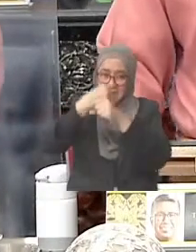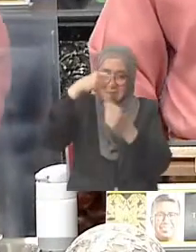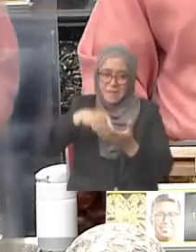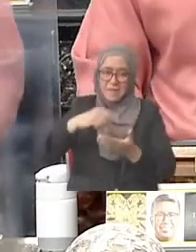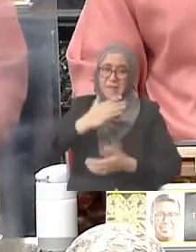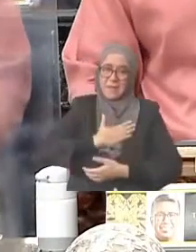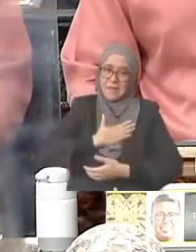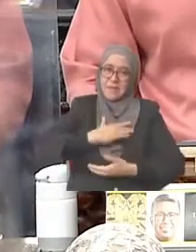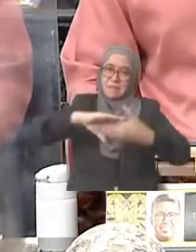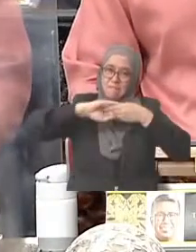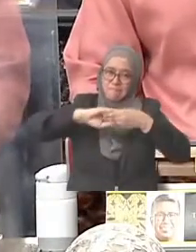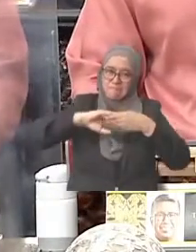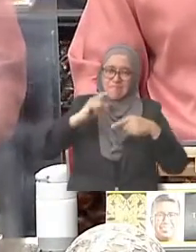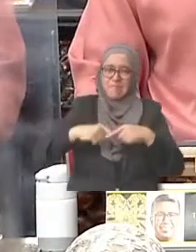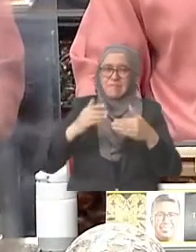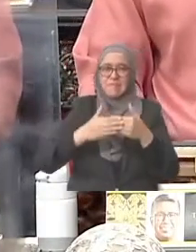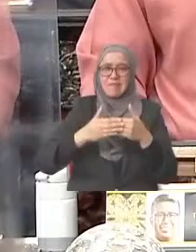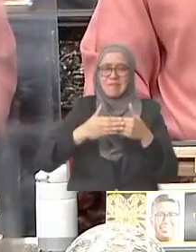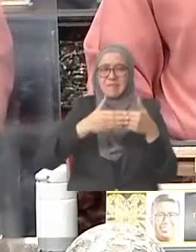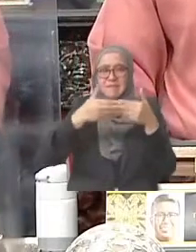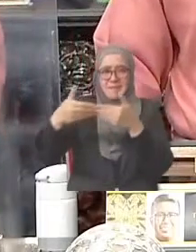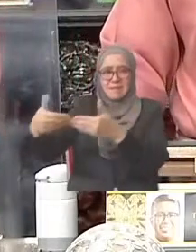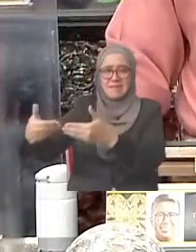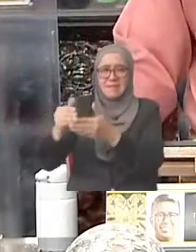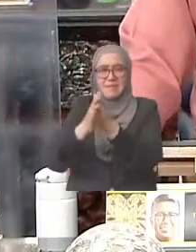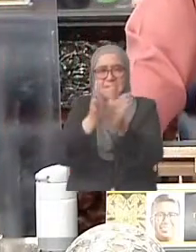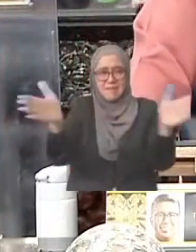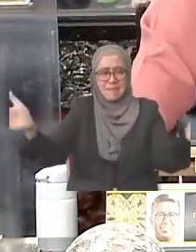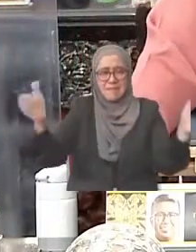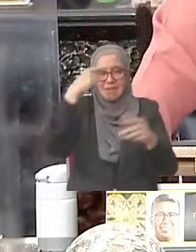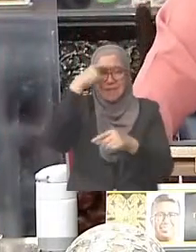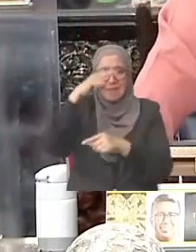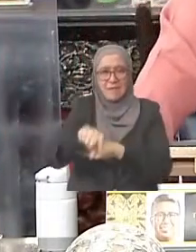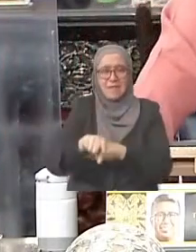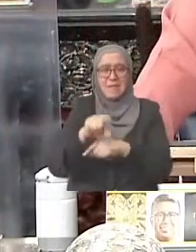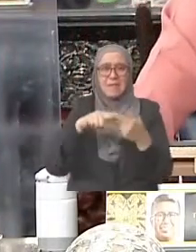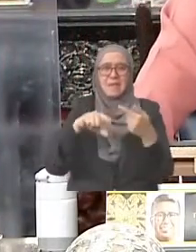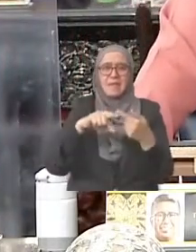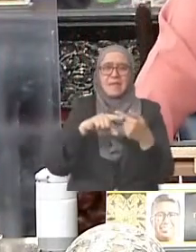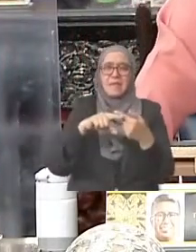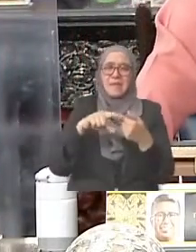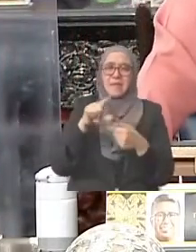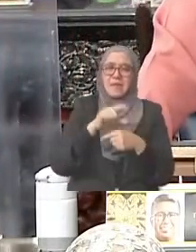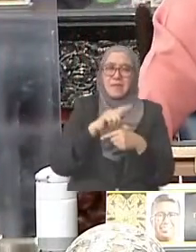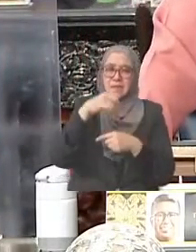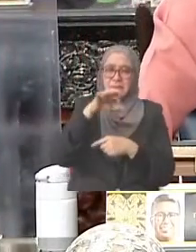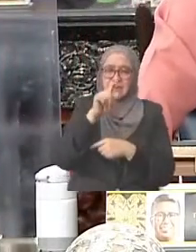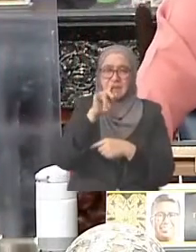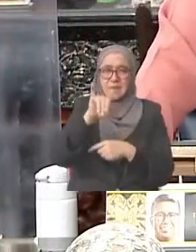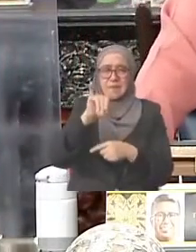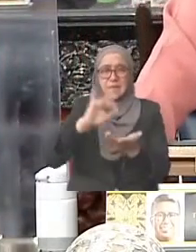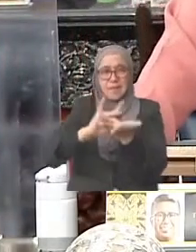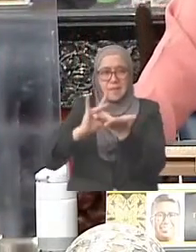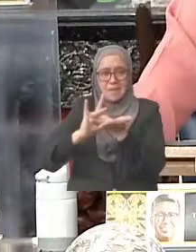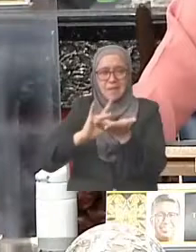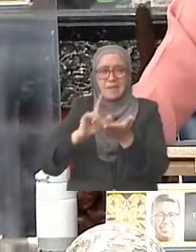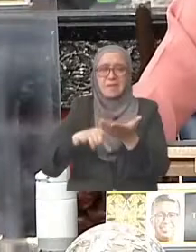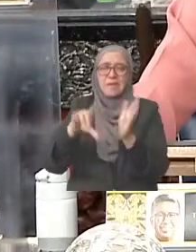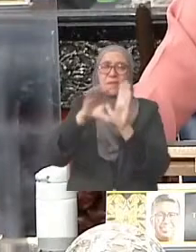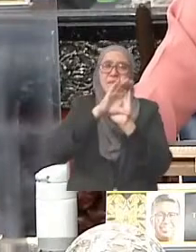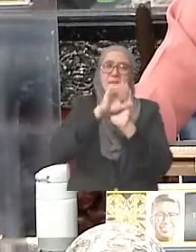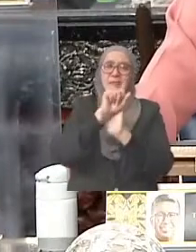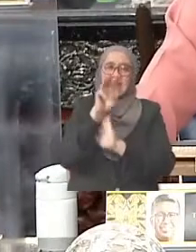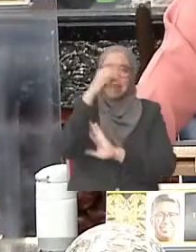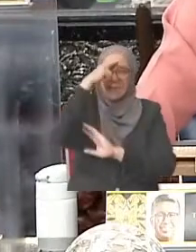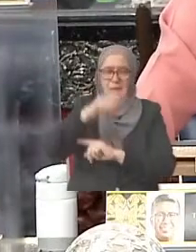meliputi tentac tututan kos peranti perubatan seperti stand untuk jantung bagi tahun harapan skimi salam akan